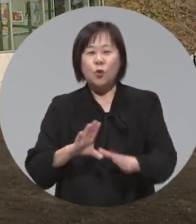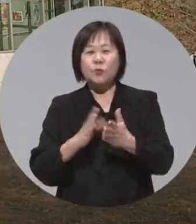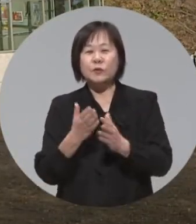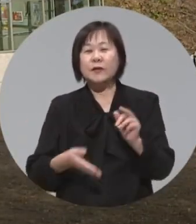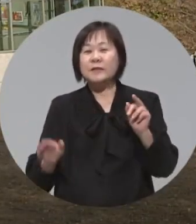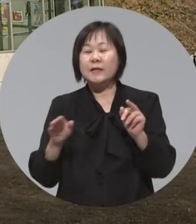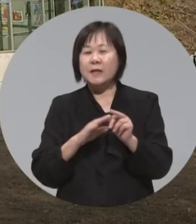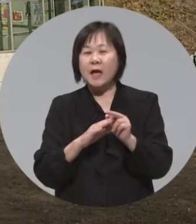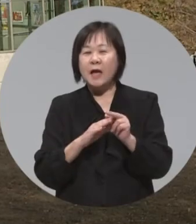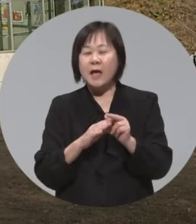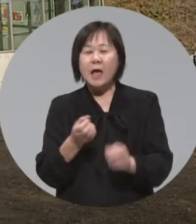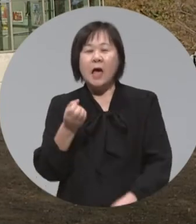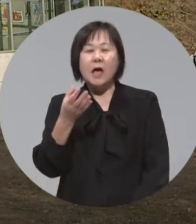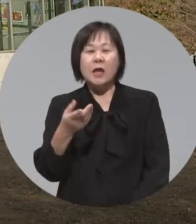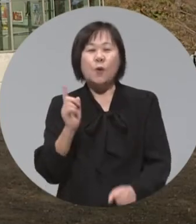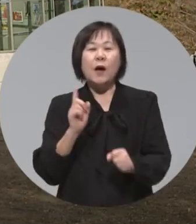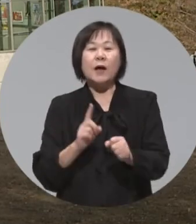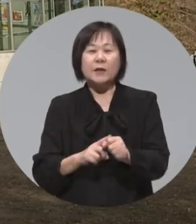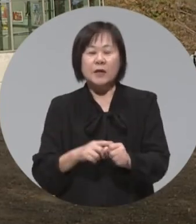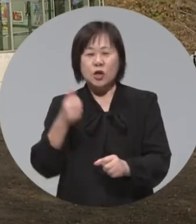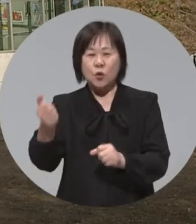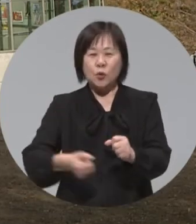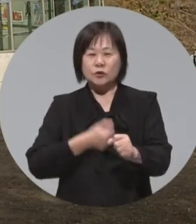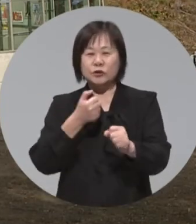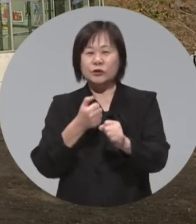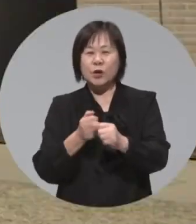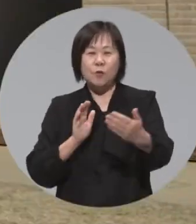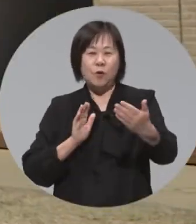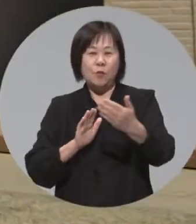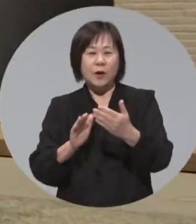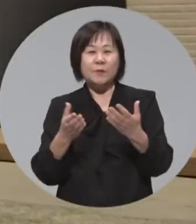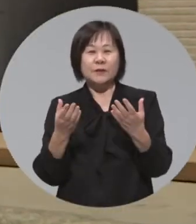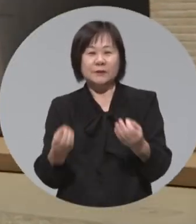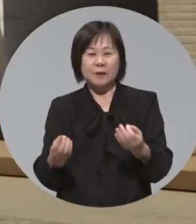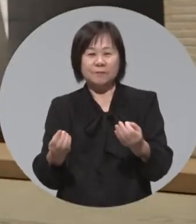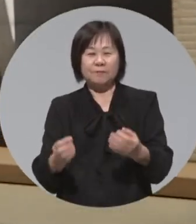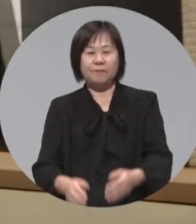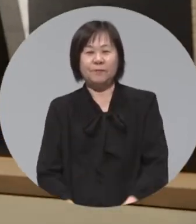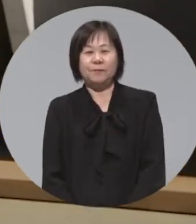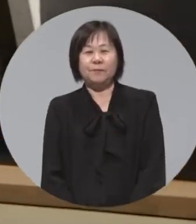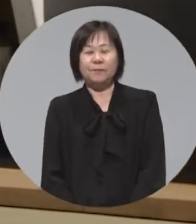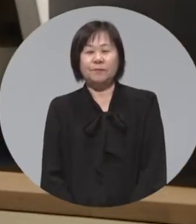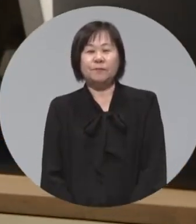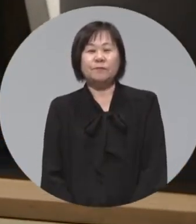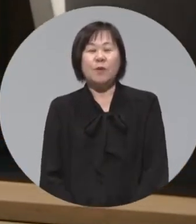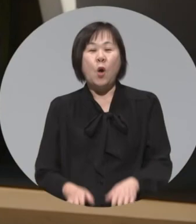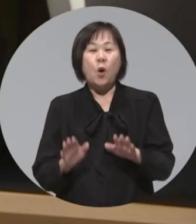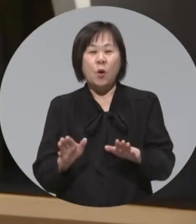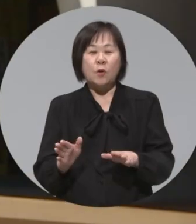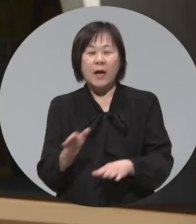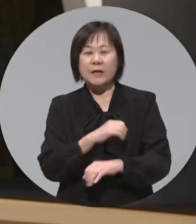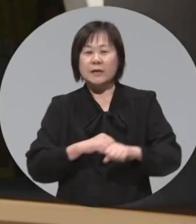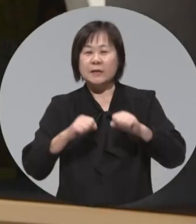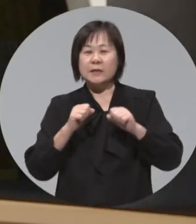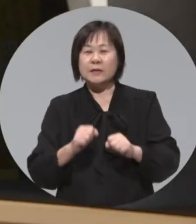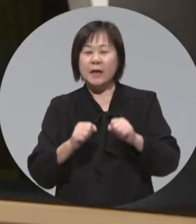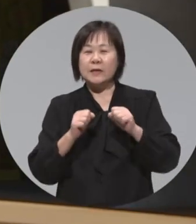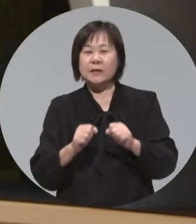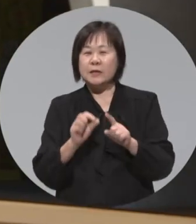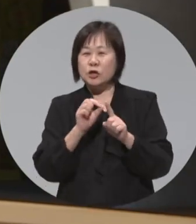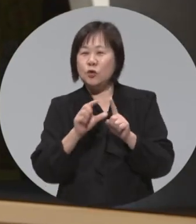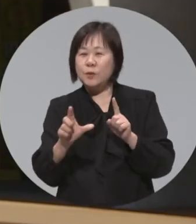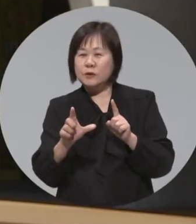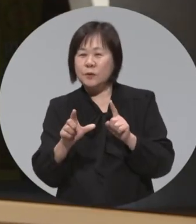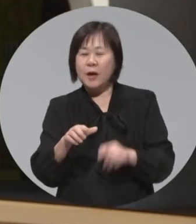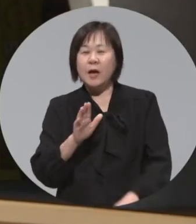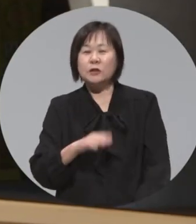ターは令和元年に50周年を迎えました。 今回の前橋元気インフォメーションは児童文